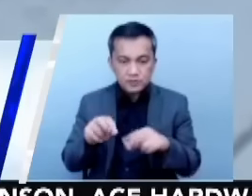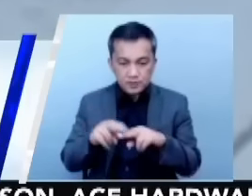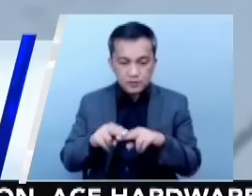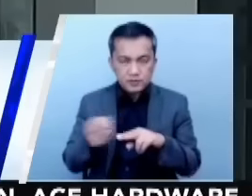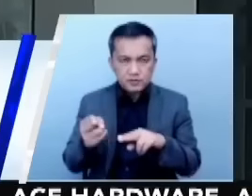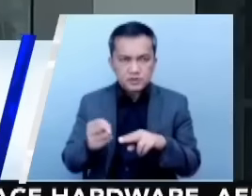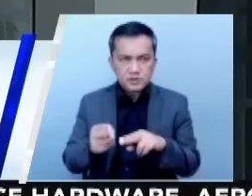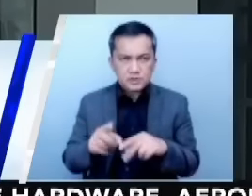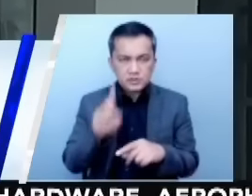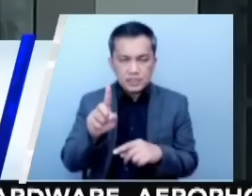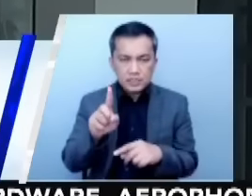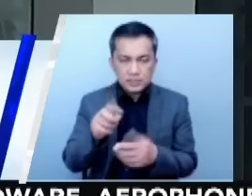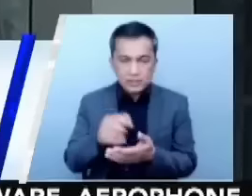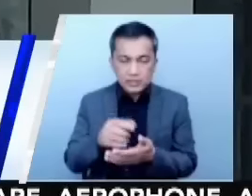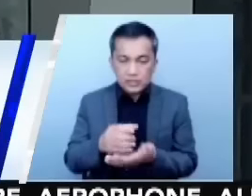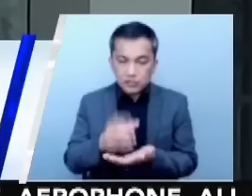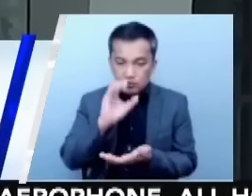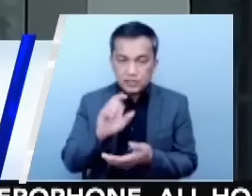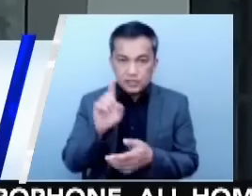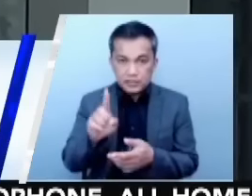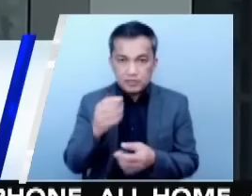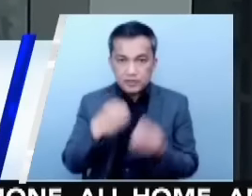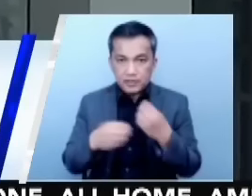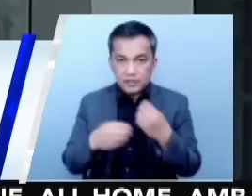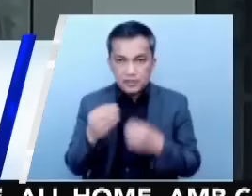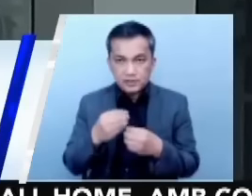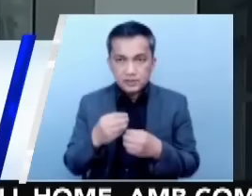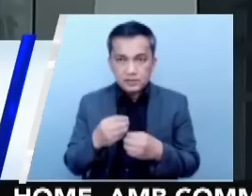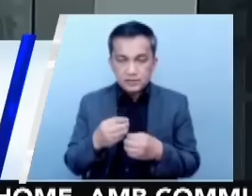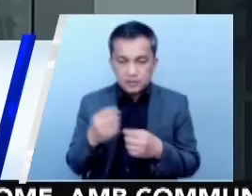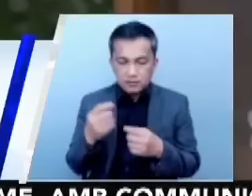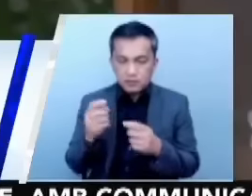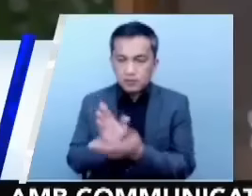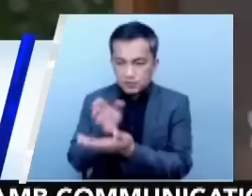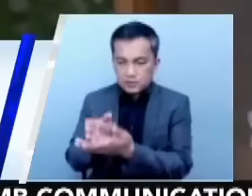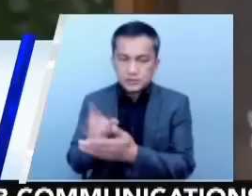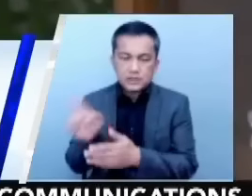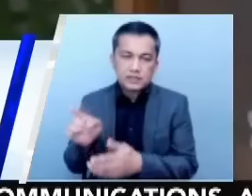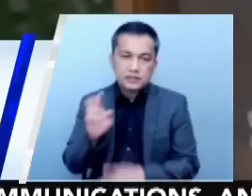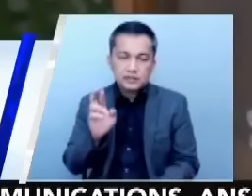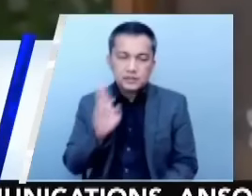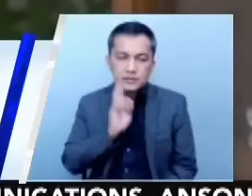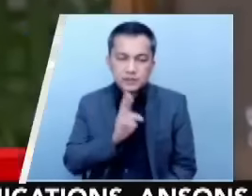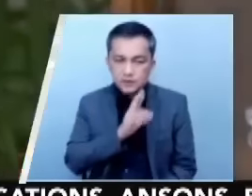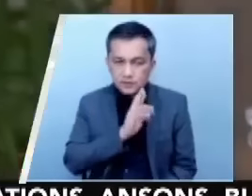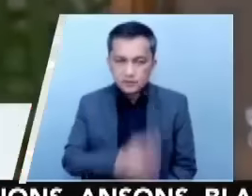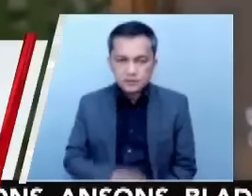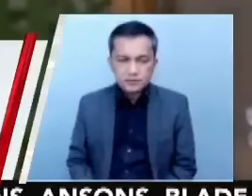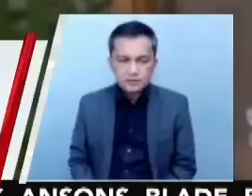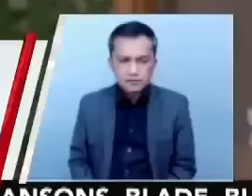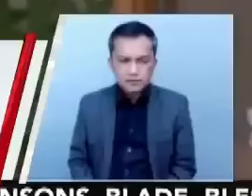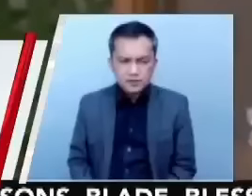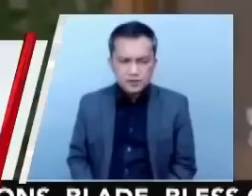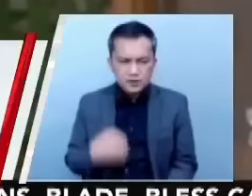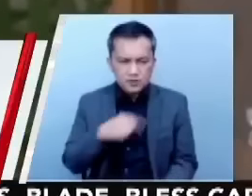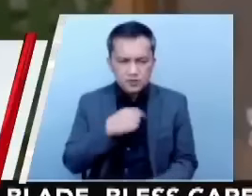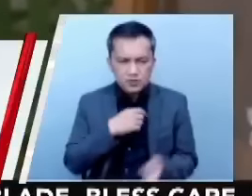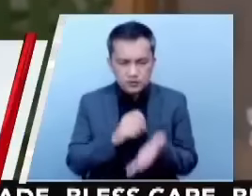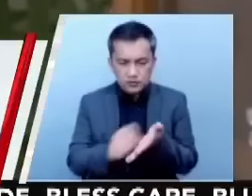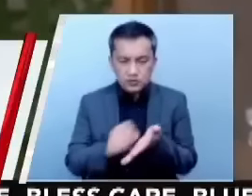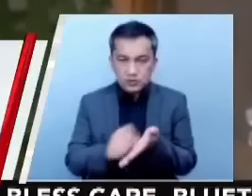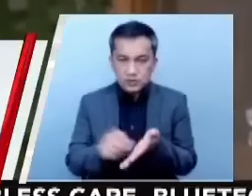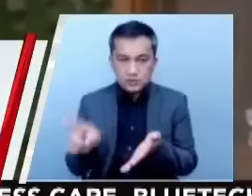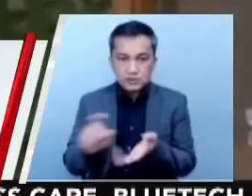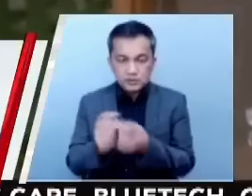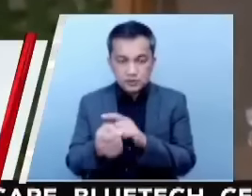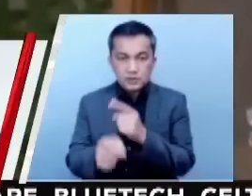at isang makakain lang kada pagbisita sa kanilang coffee shop. Susulatan po namin for them to correct na kung